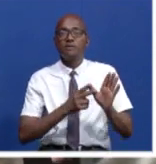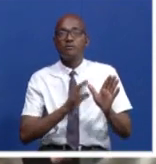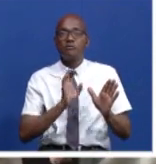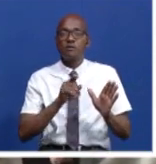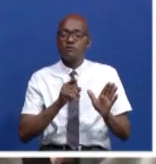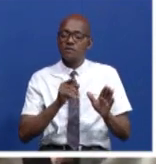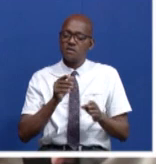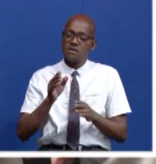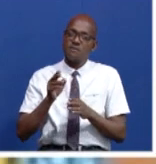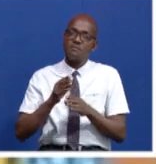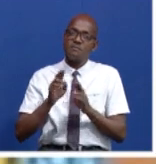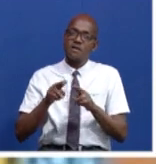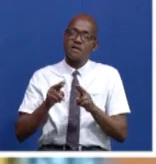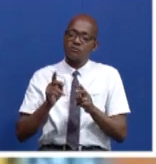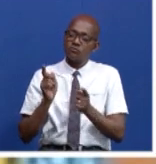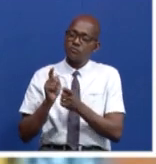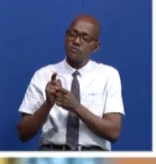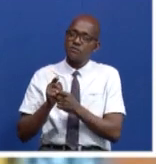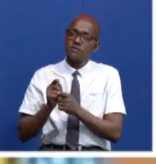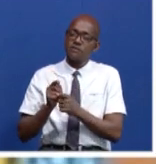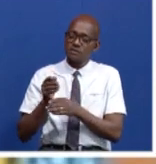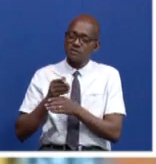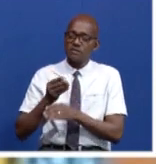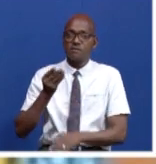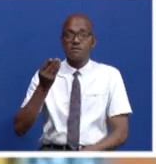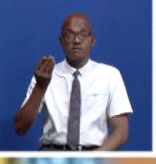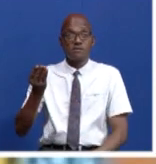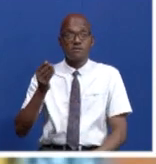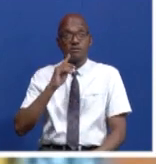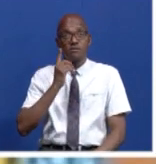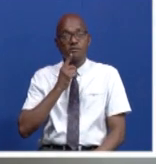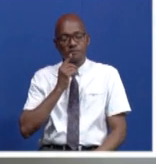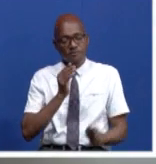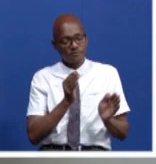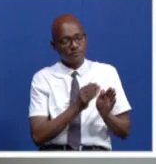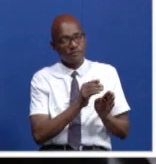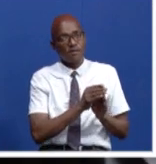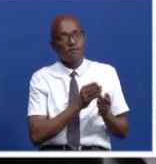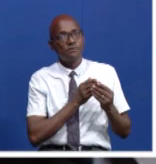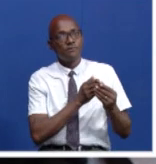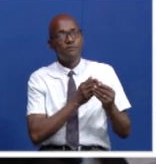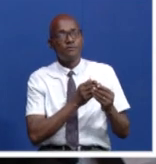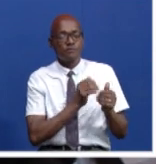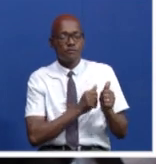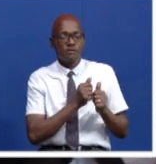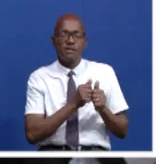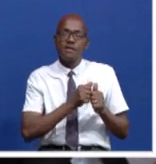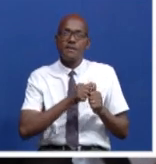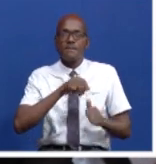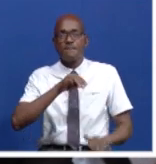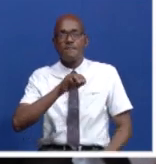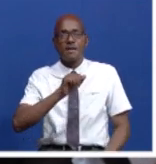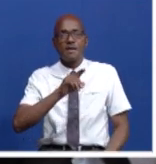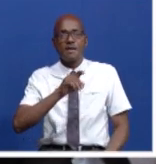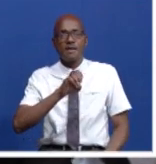kumkuta na Kesi ya kujibu mshtakiwa Patrick Mi Na upande Wa utetezi Uki na wakili Peter madeleka